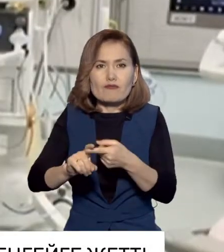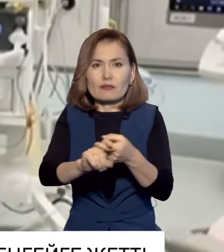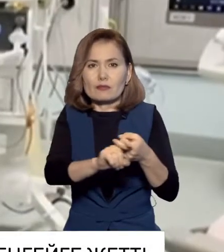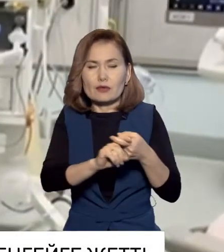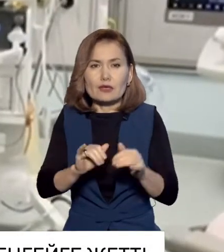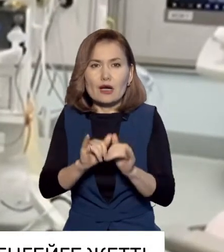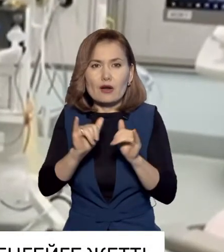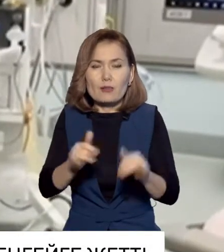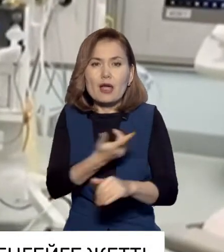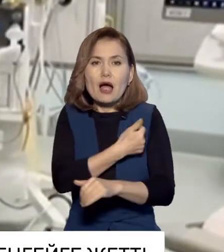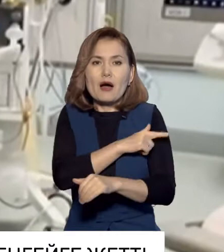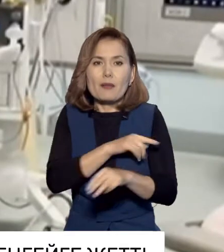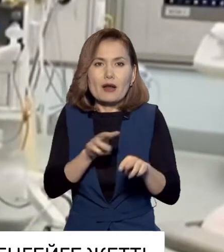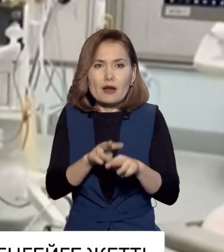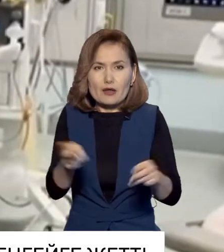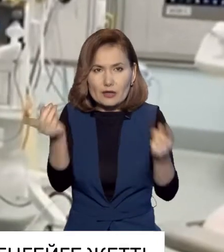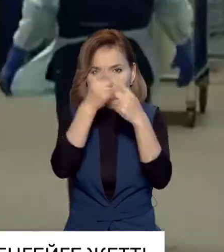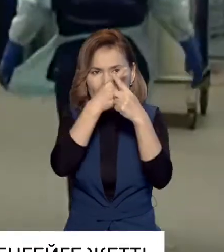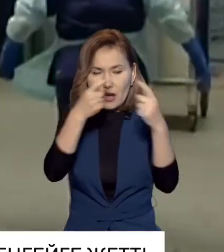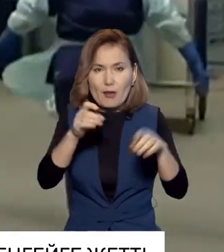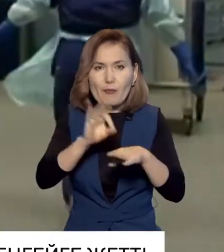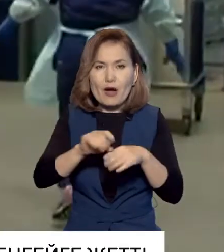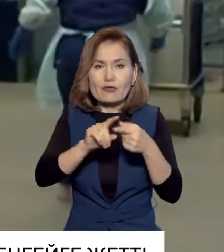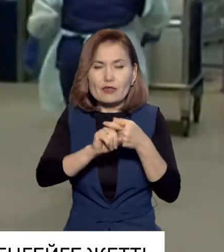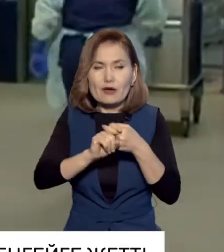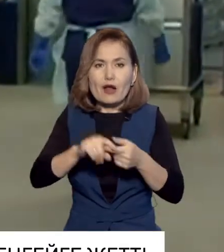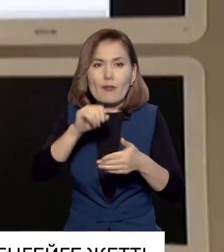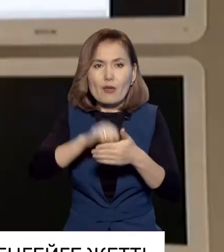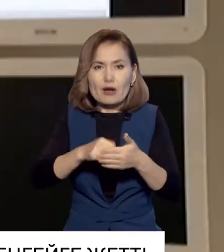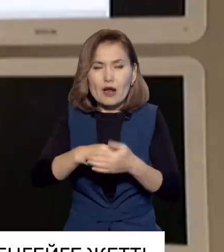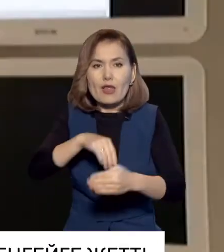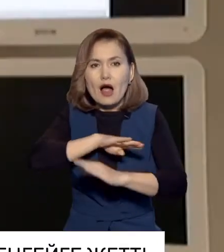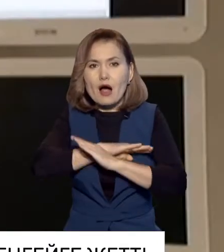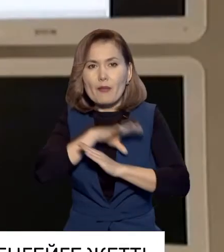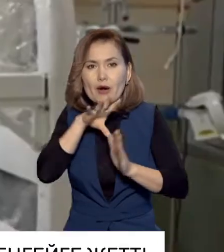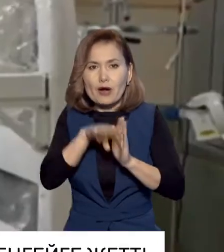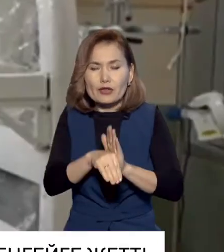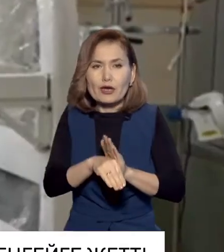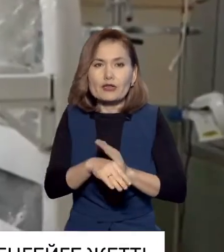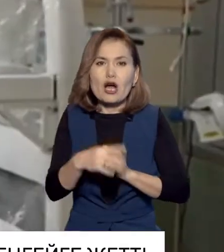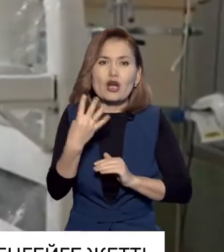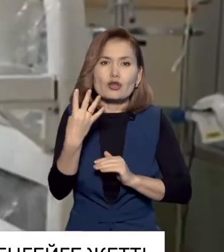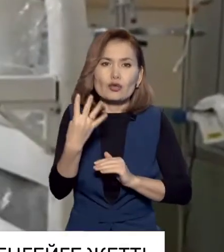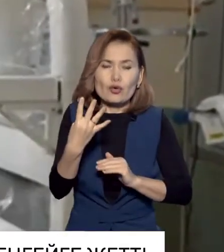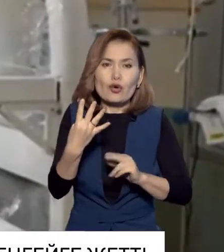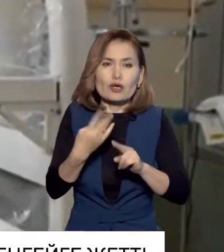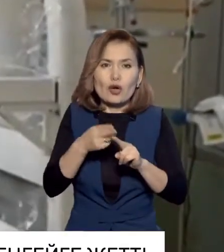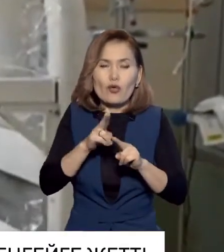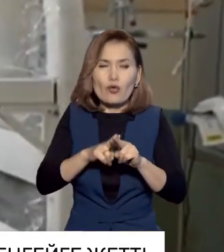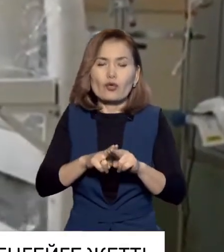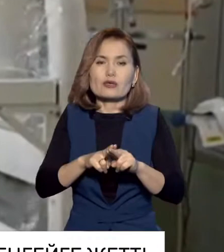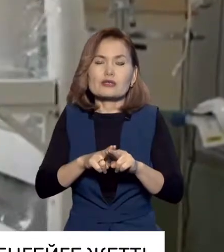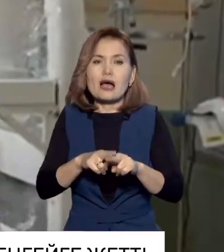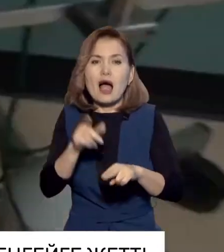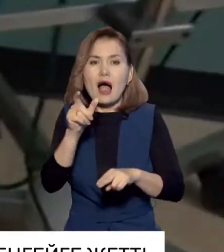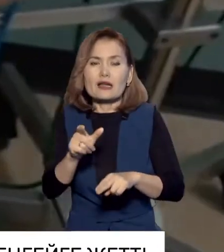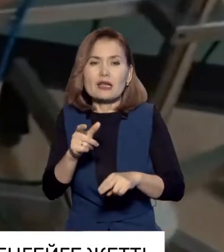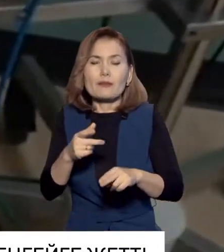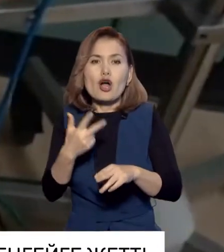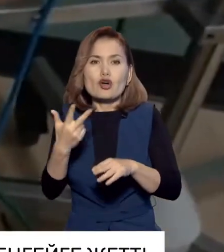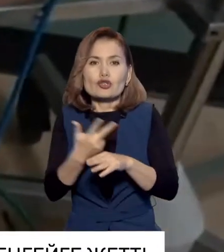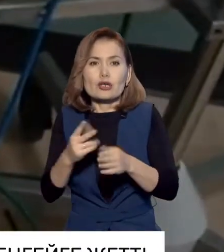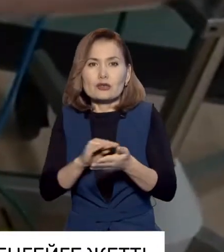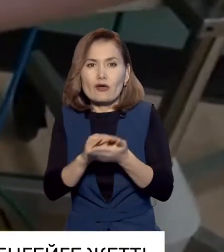отыр. Денсаулық сақтау өкілдерінің мәліметінше індеттен жан тәсілім еткендер арасында 4 марқұм ғана 3-ші екпе салдырған екен. Билік